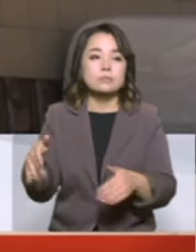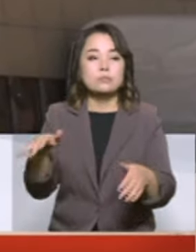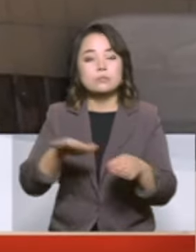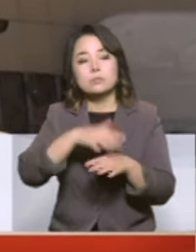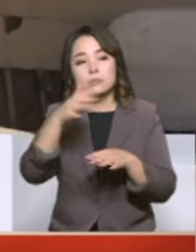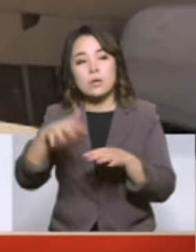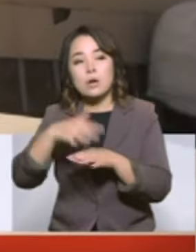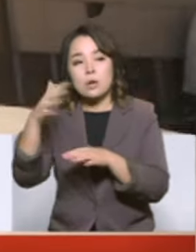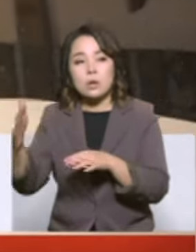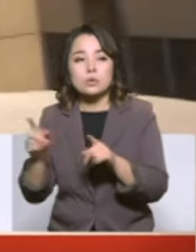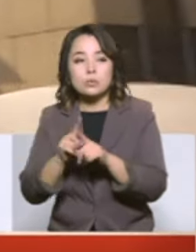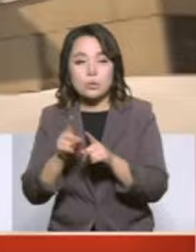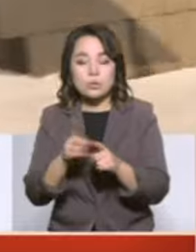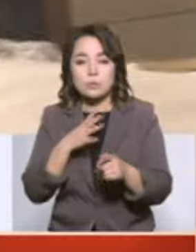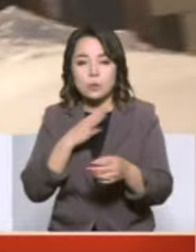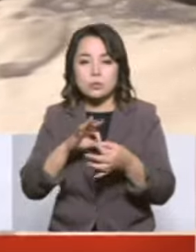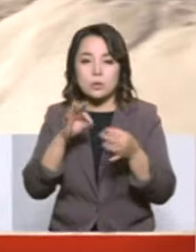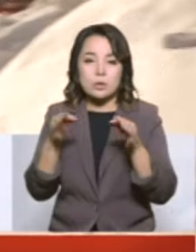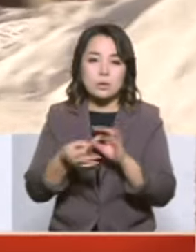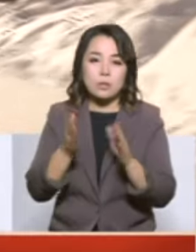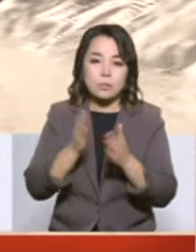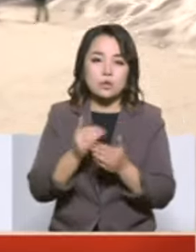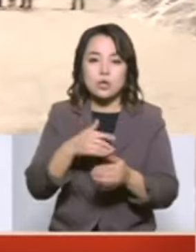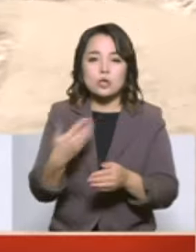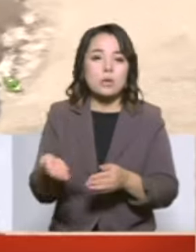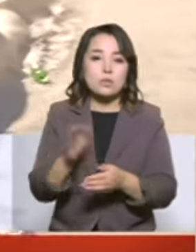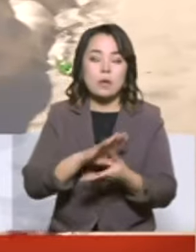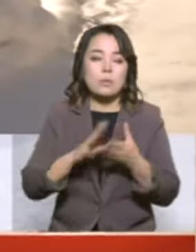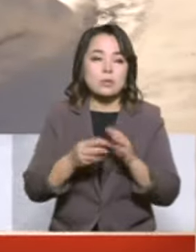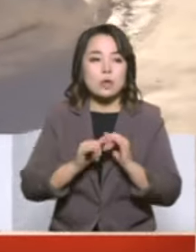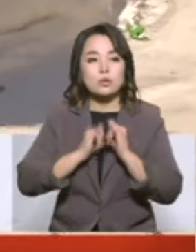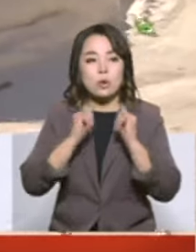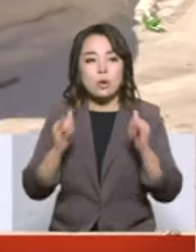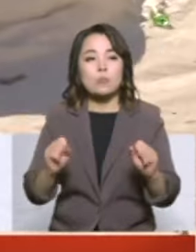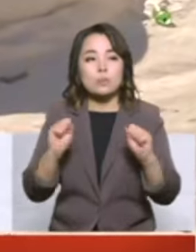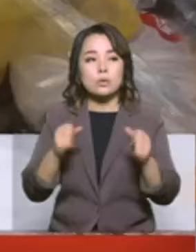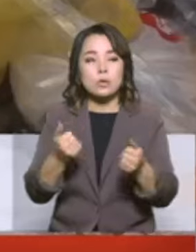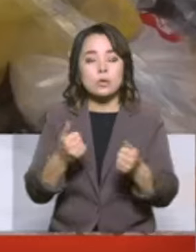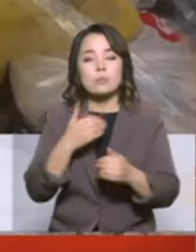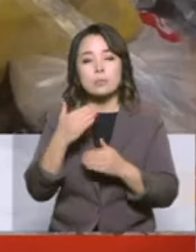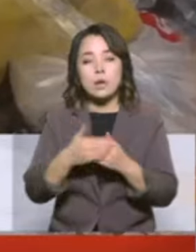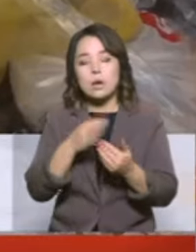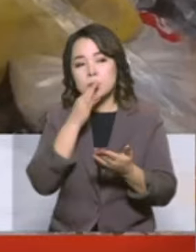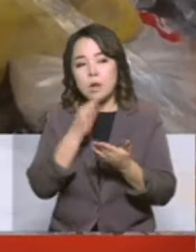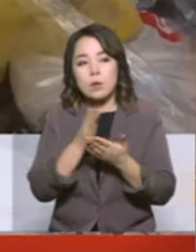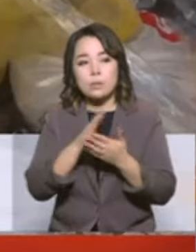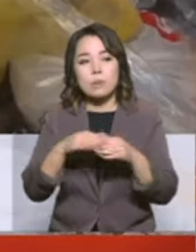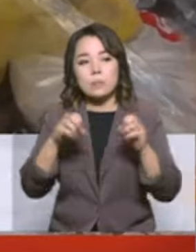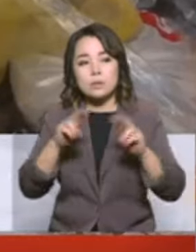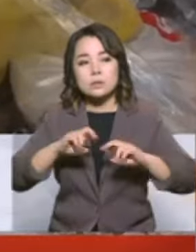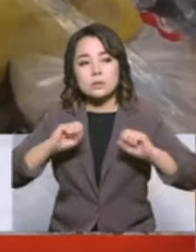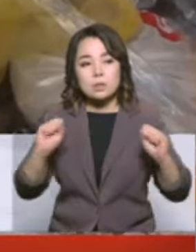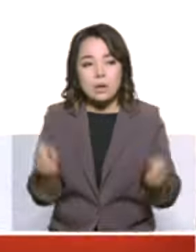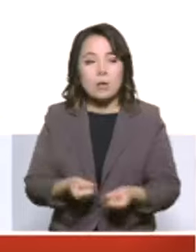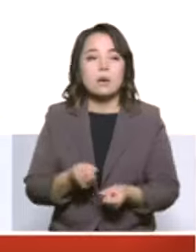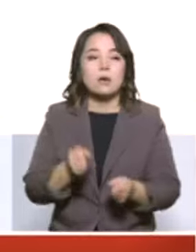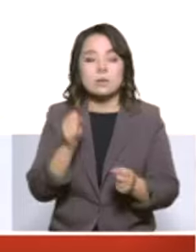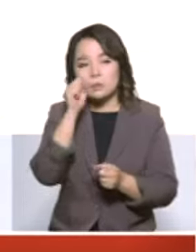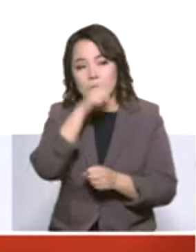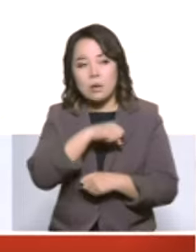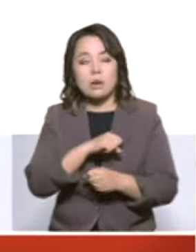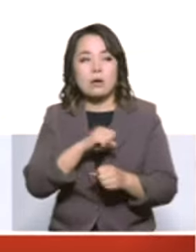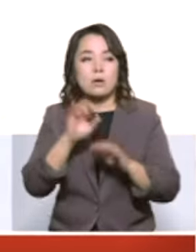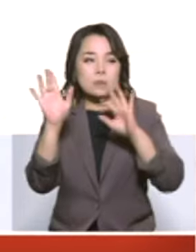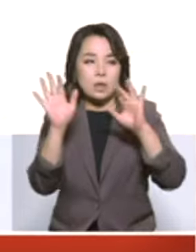үйіліп жатыр. Енді күн жылынғанда қар сумен бірге жан-жаққа жайылуы мүмкін. Ал осы салаға жауапты мамандар қатты аяз бен қардың қалыңдығынан